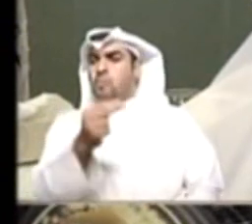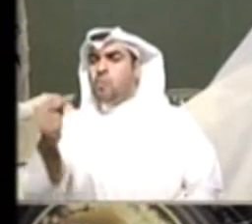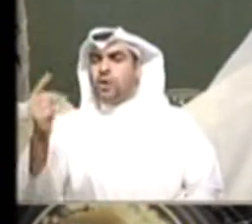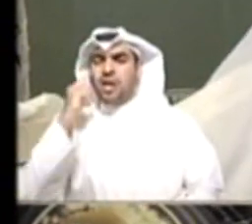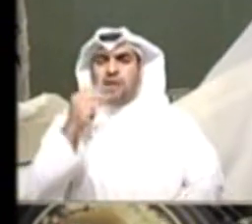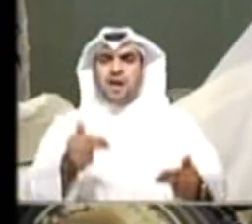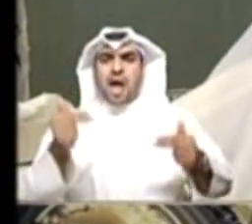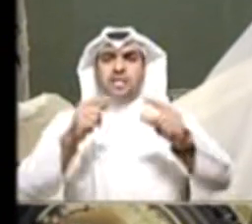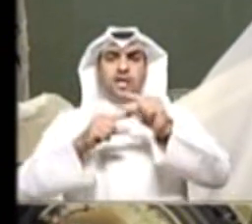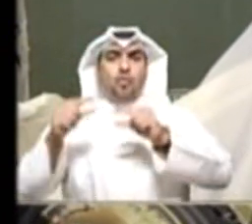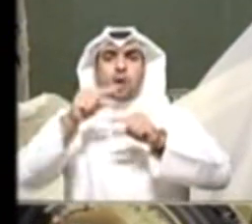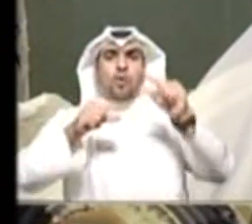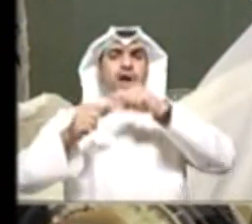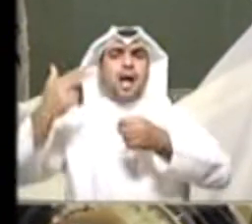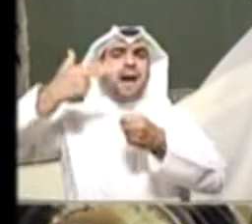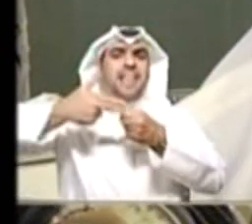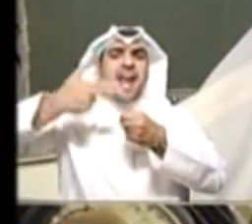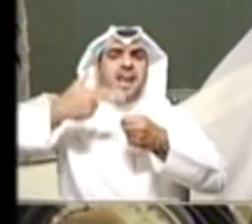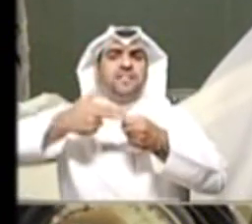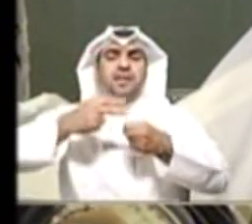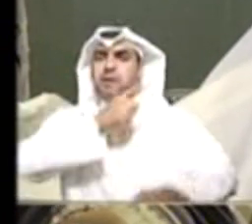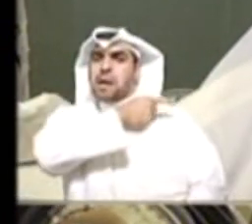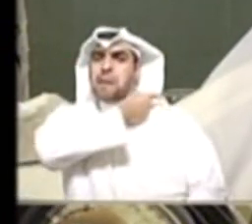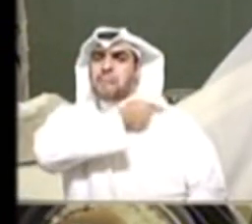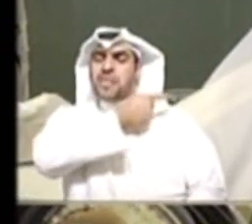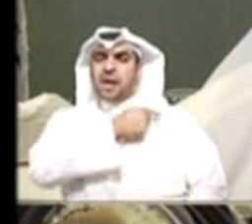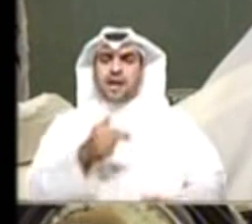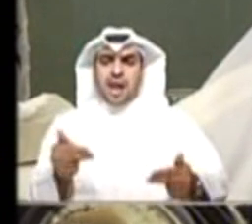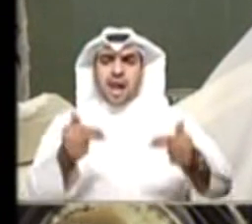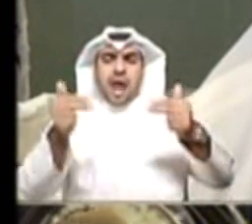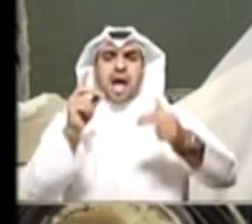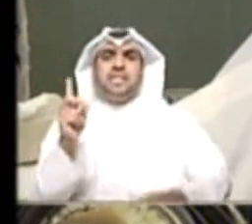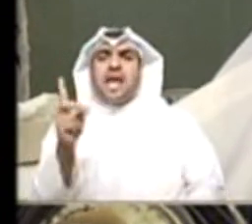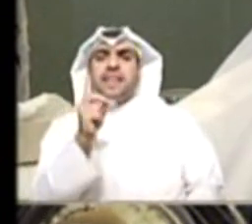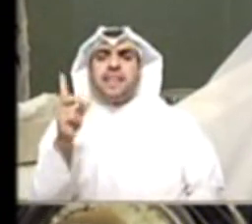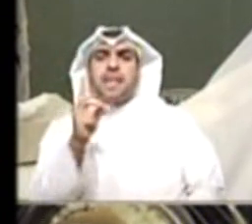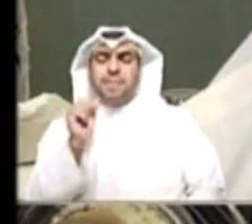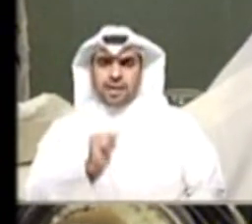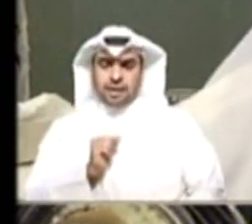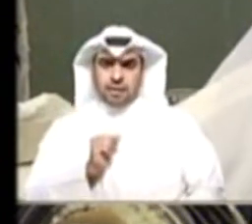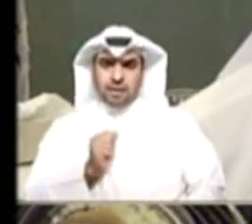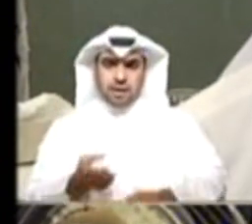خاصة مثلا الغاز الطبيعي المسال، وهو المنتج من